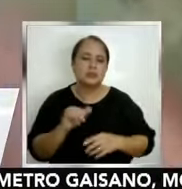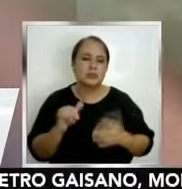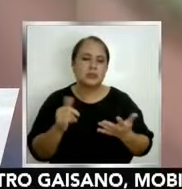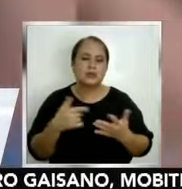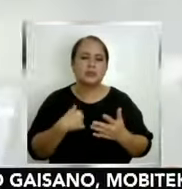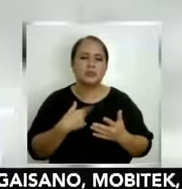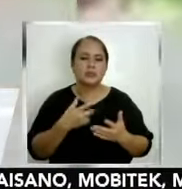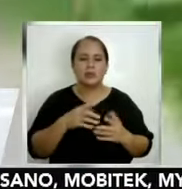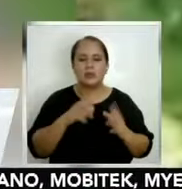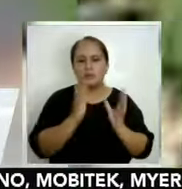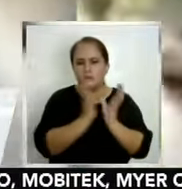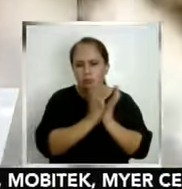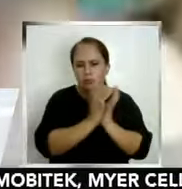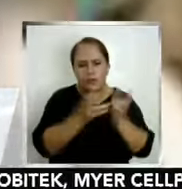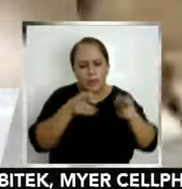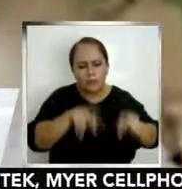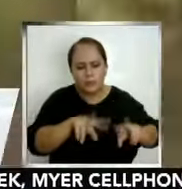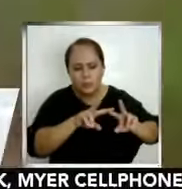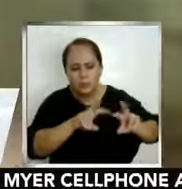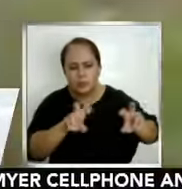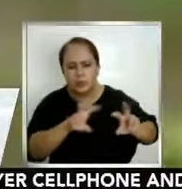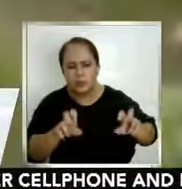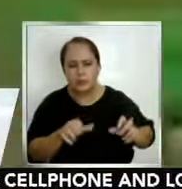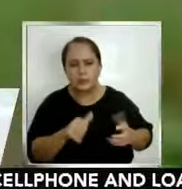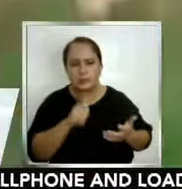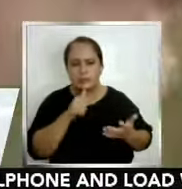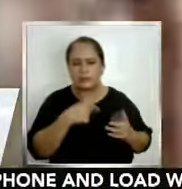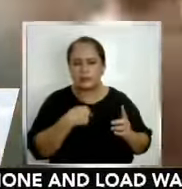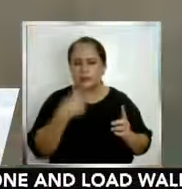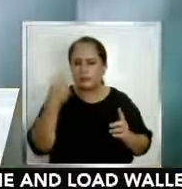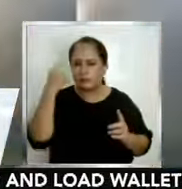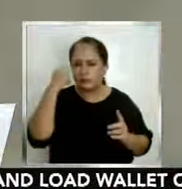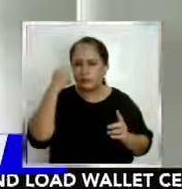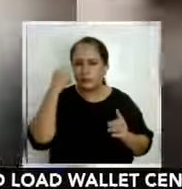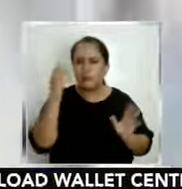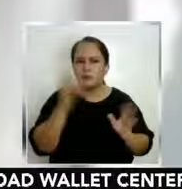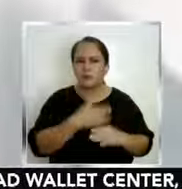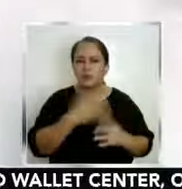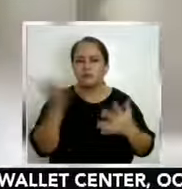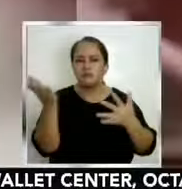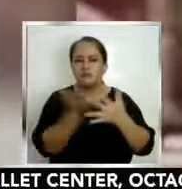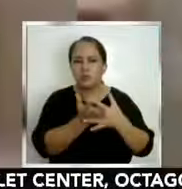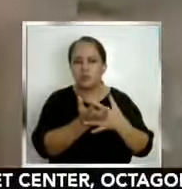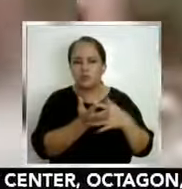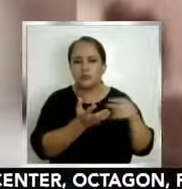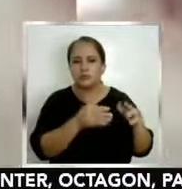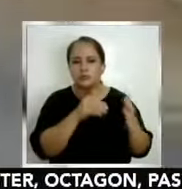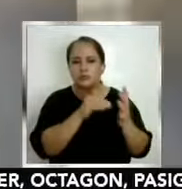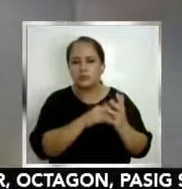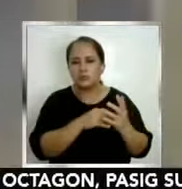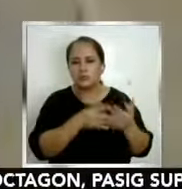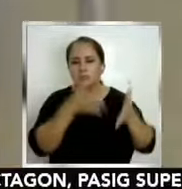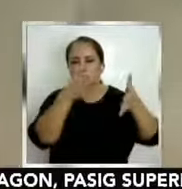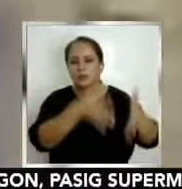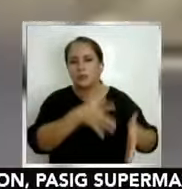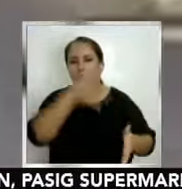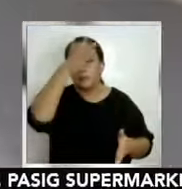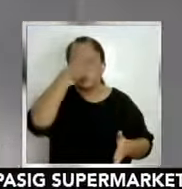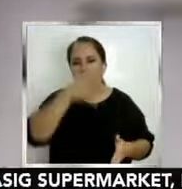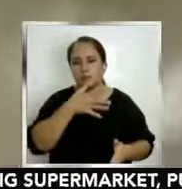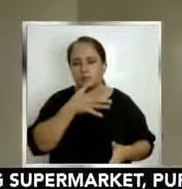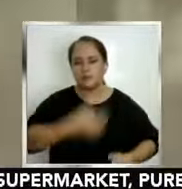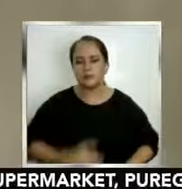sa insidente at hindi naalis ng opisina ang posibilidad na magsampa ng kaso laban sa mga nag-abandonang magulang. Para sa